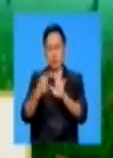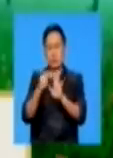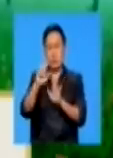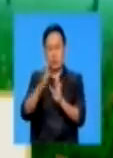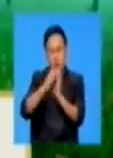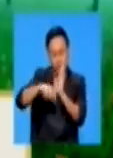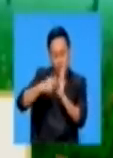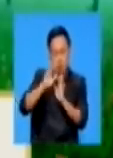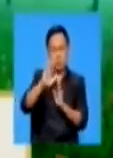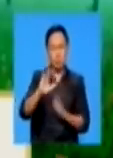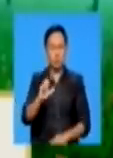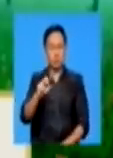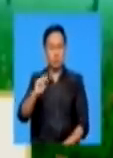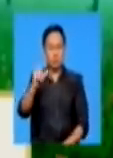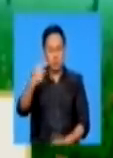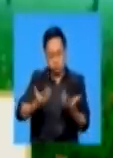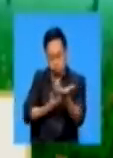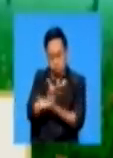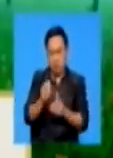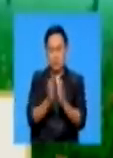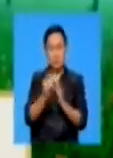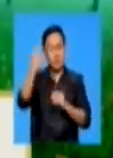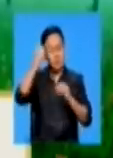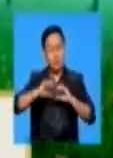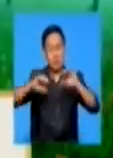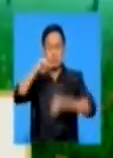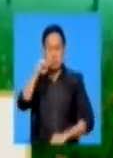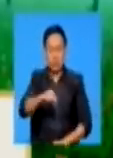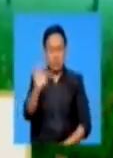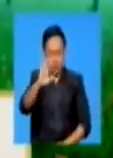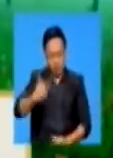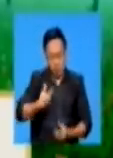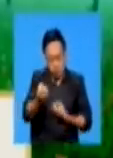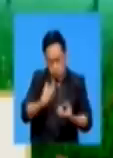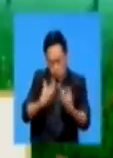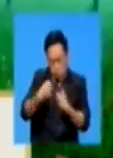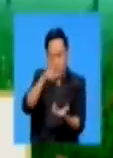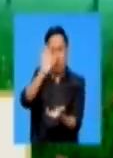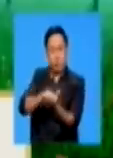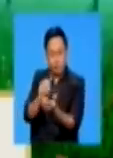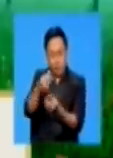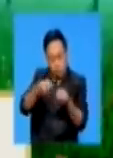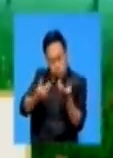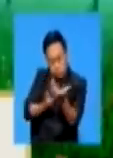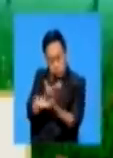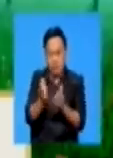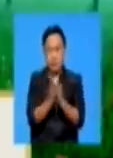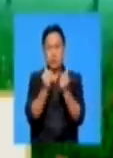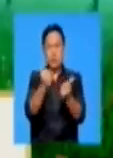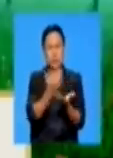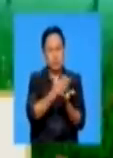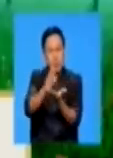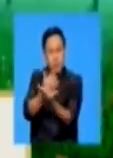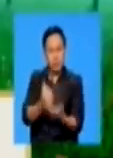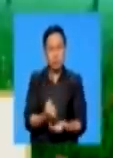ได้ไม่งั้นมันจะตีกรอบก็จะกลายเป็นว่ารัฐเป็นคนกำหนดทั้งสิ้นแต่ต้องช่วยกันนะครับก็ต้องแบ่งเบากันบ้างว่าอะ